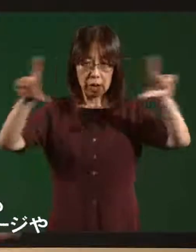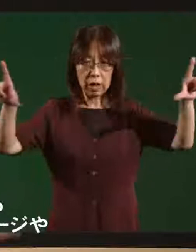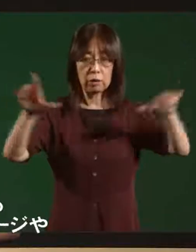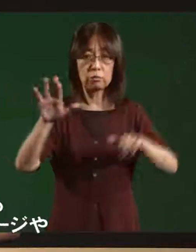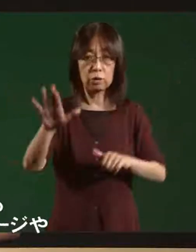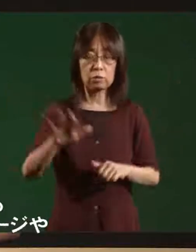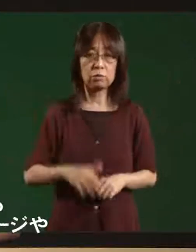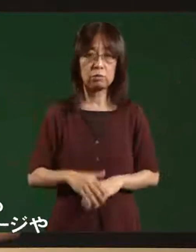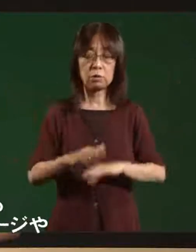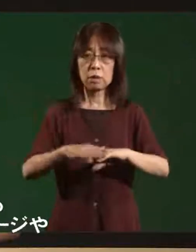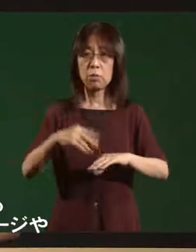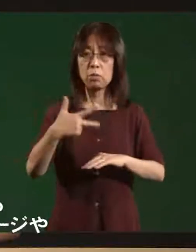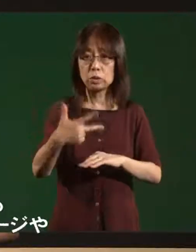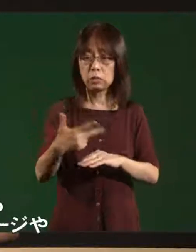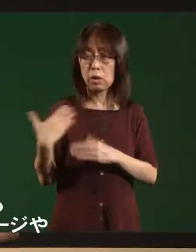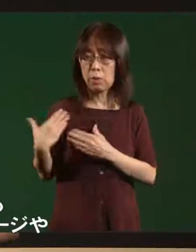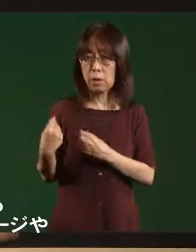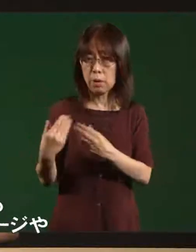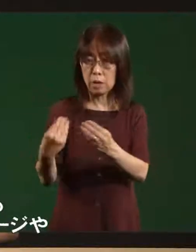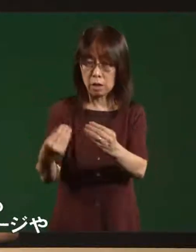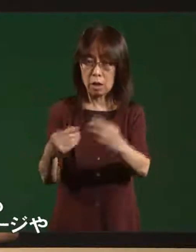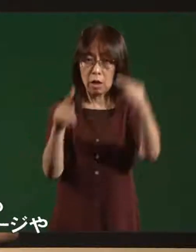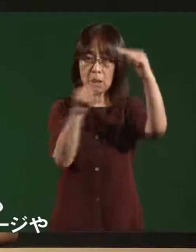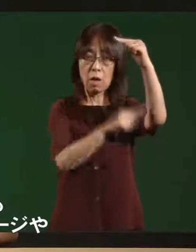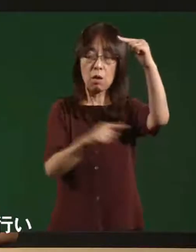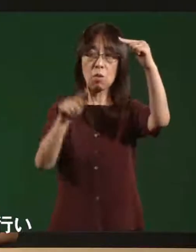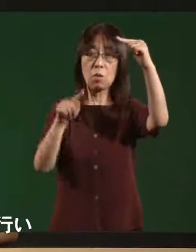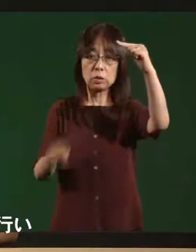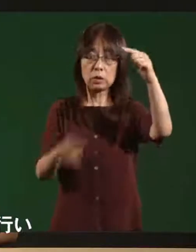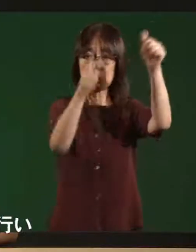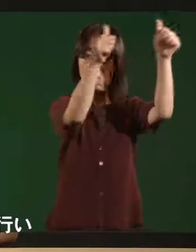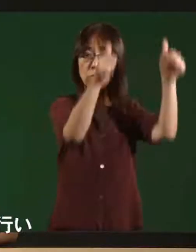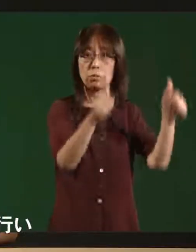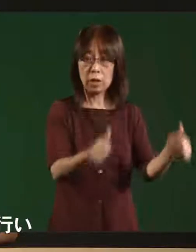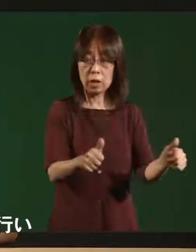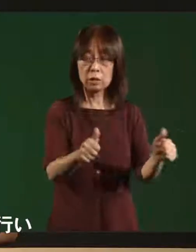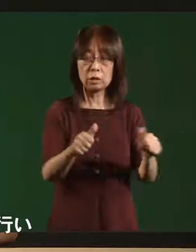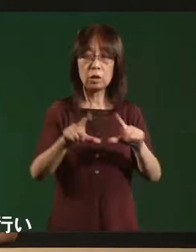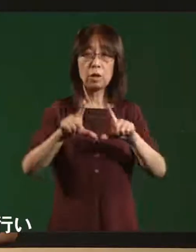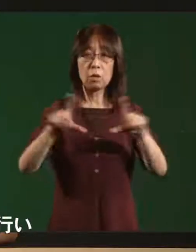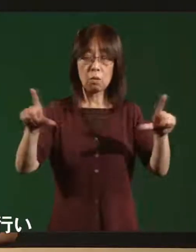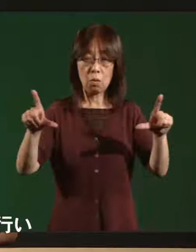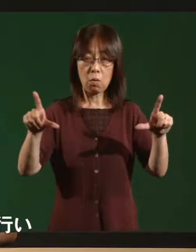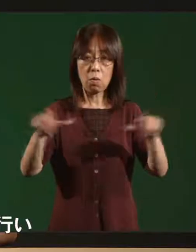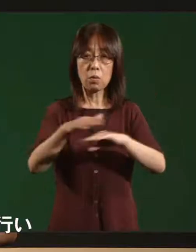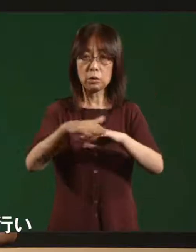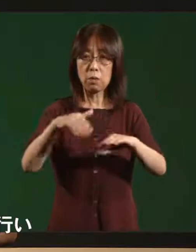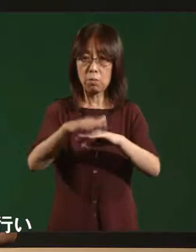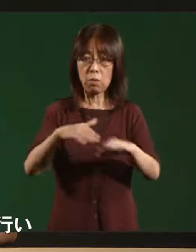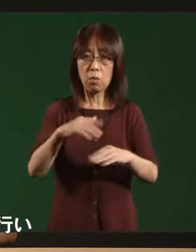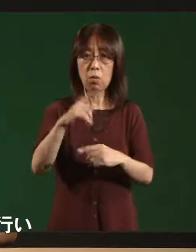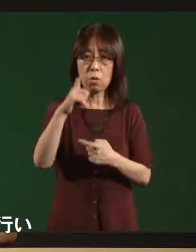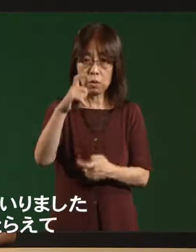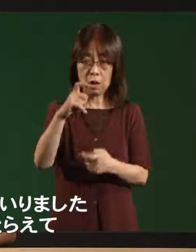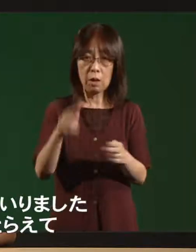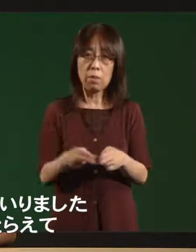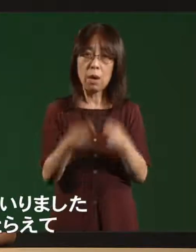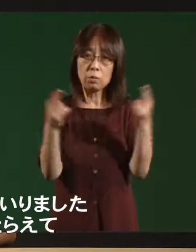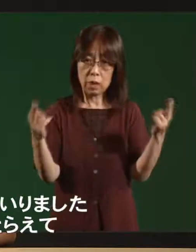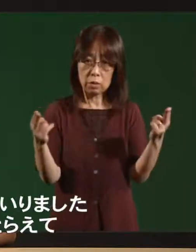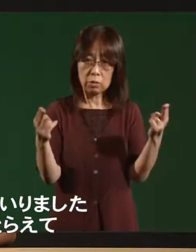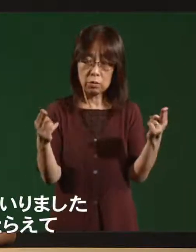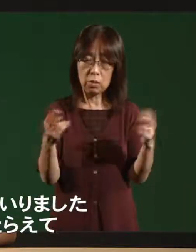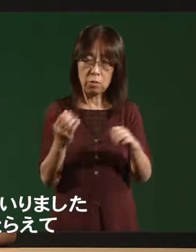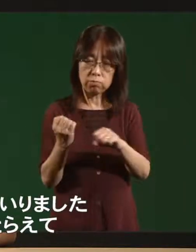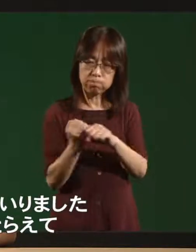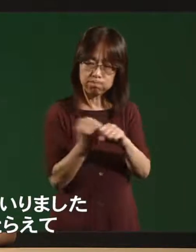これまでも札幌市公式ホームページや広報札幌の活用パンフレットの作成を行い普及啓発